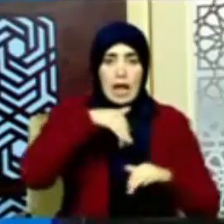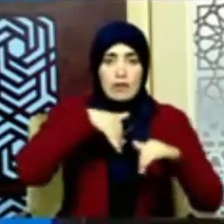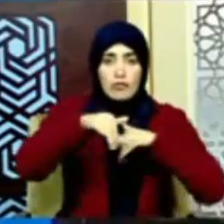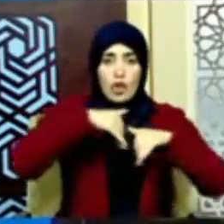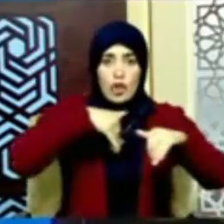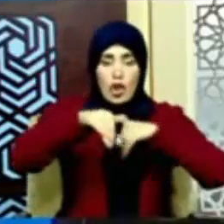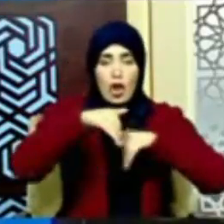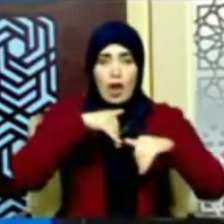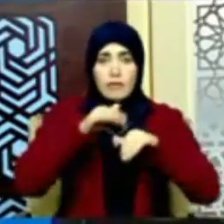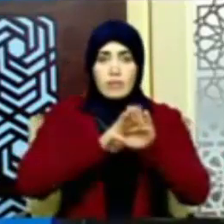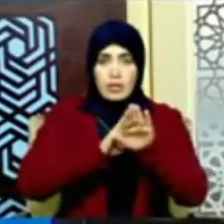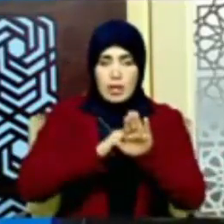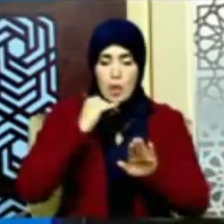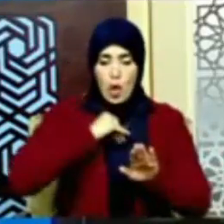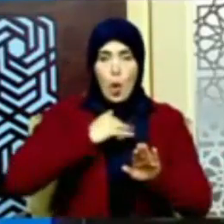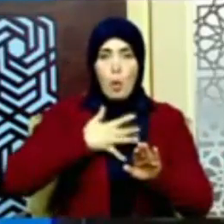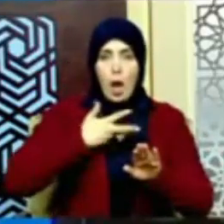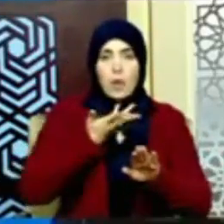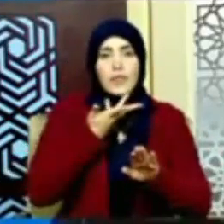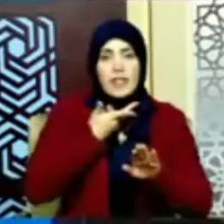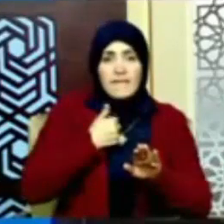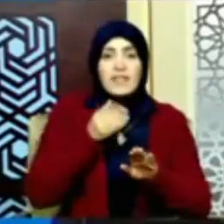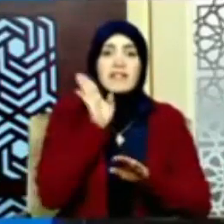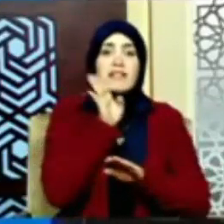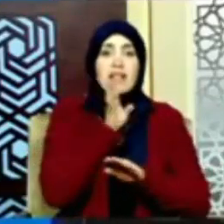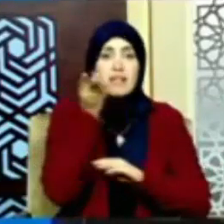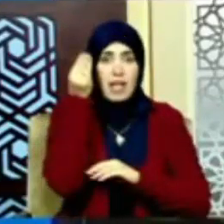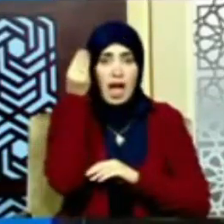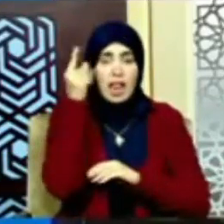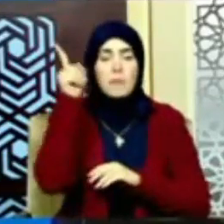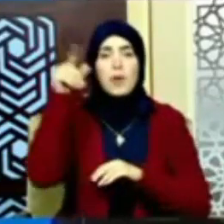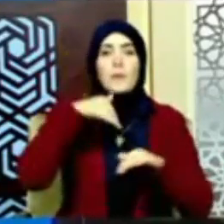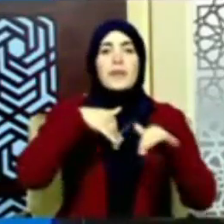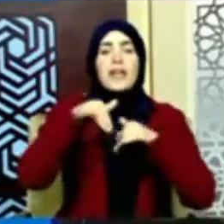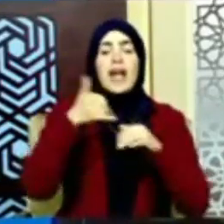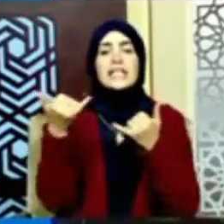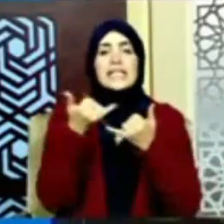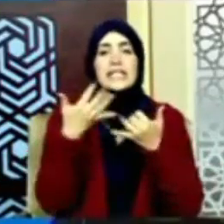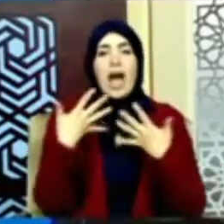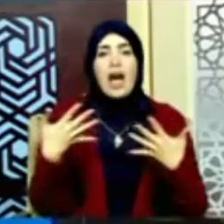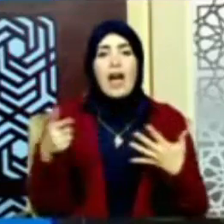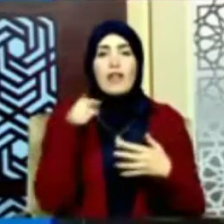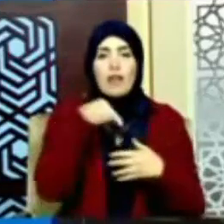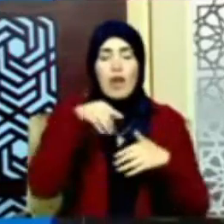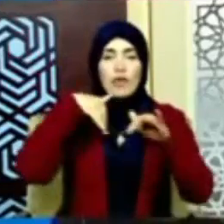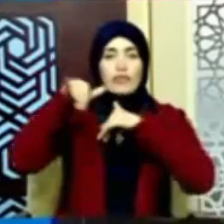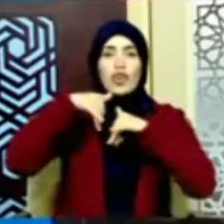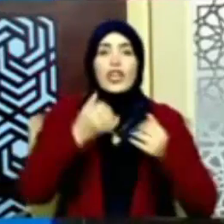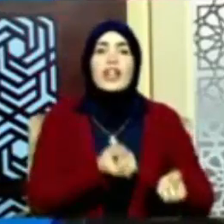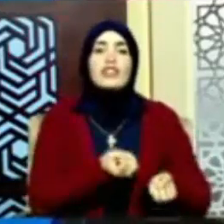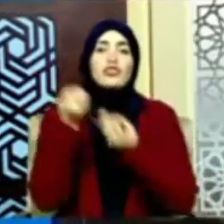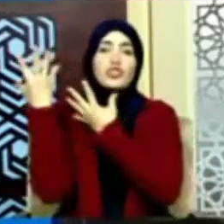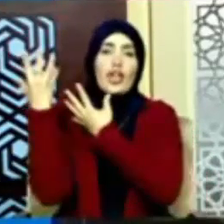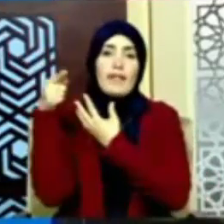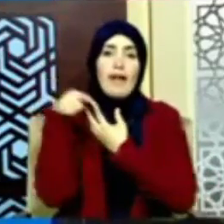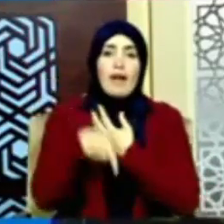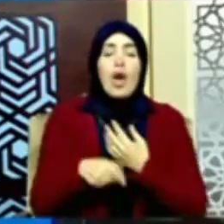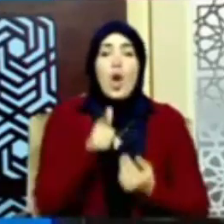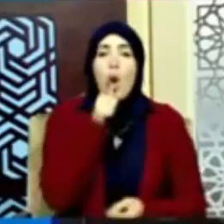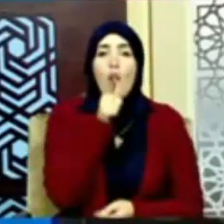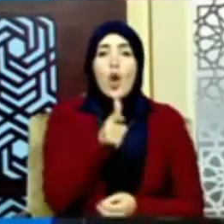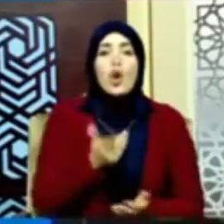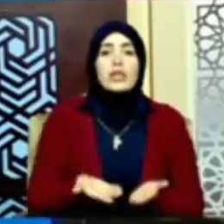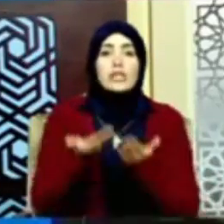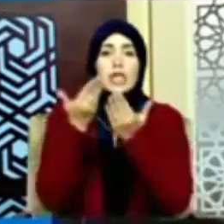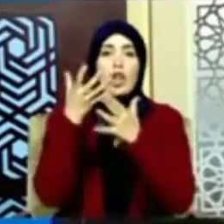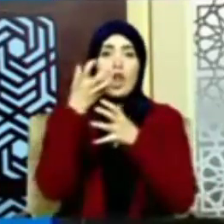يلتمس فيه علما سهل الله له به طريقا إلى الجنة. وقال صلى الله